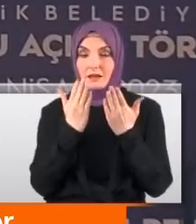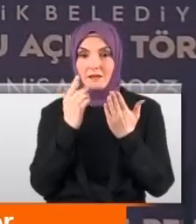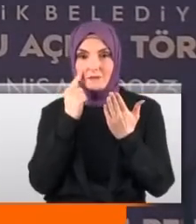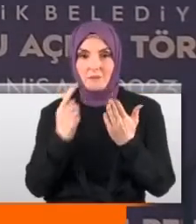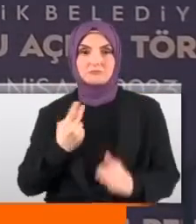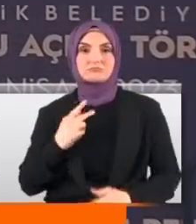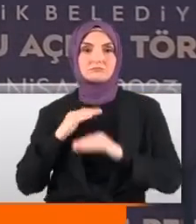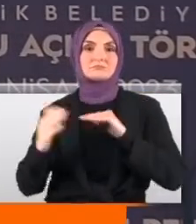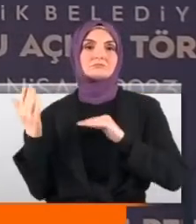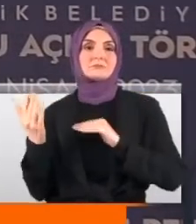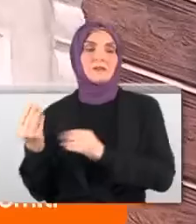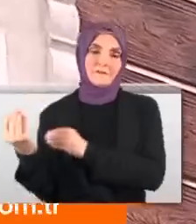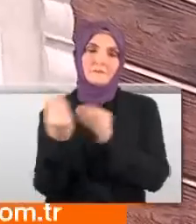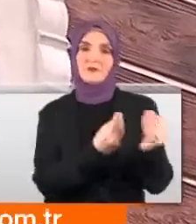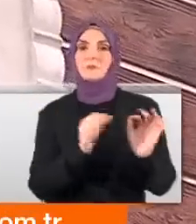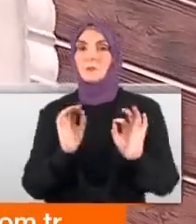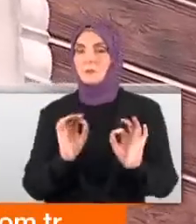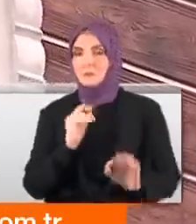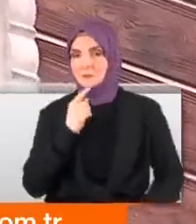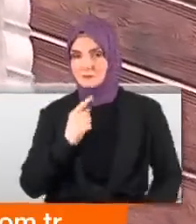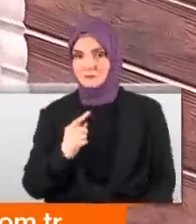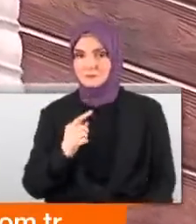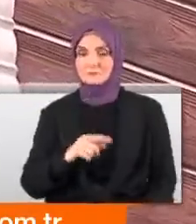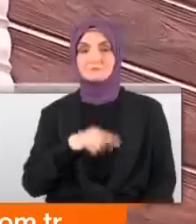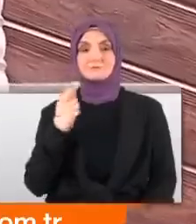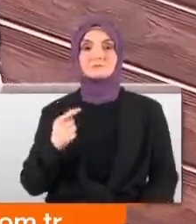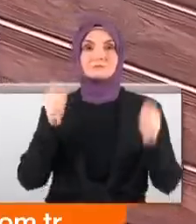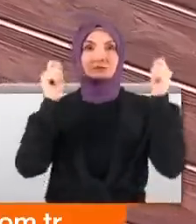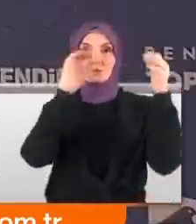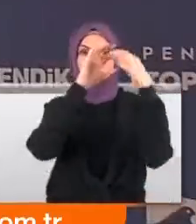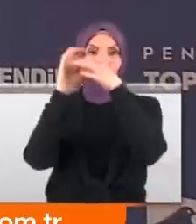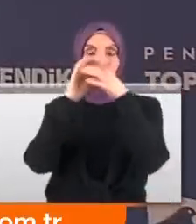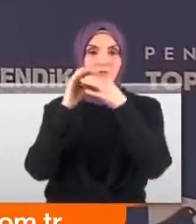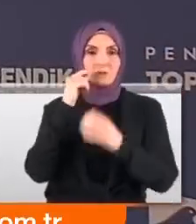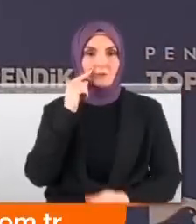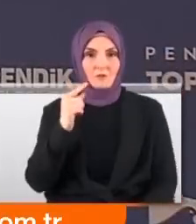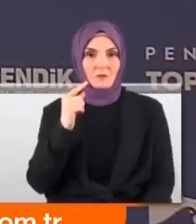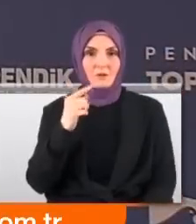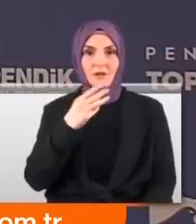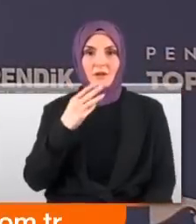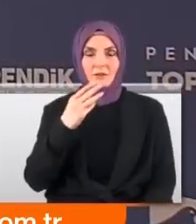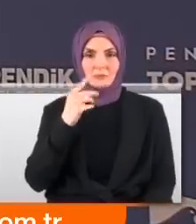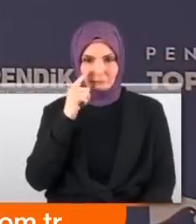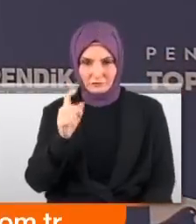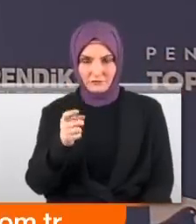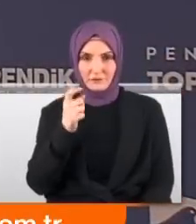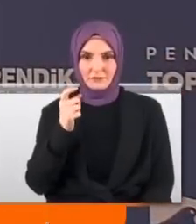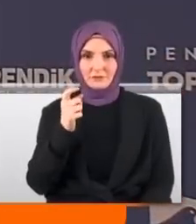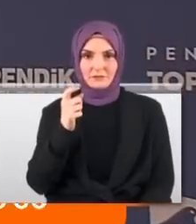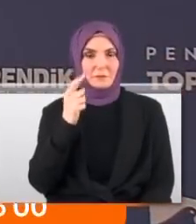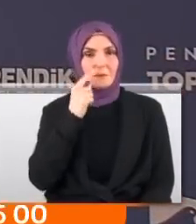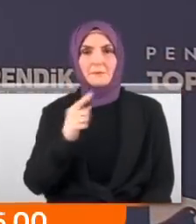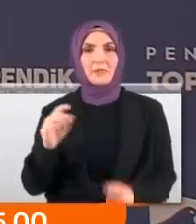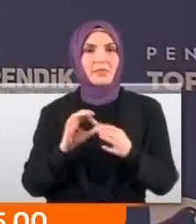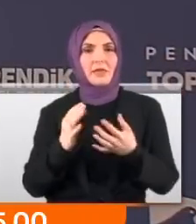milletim onlara verecektir. Bir pankartta Erdoğan'ın dikkatini çekti. Bak bak bak neler yazmışlar oraya.